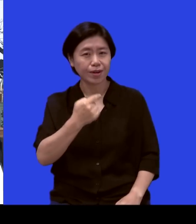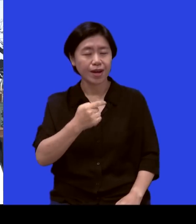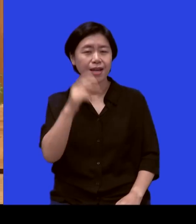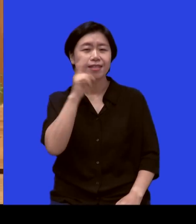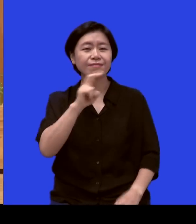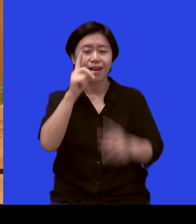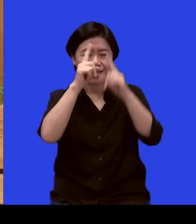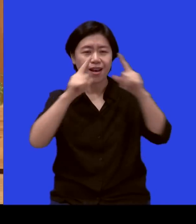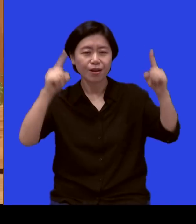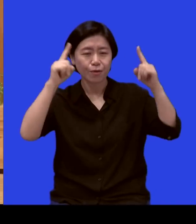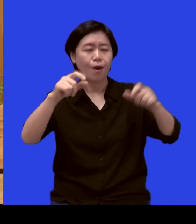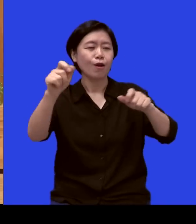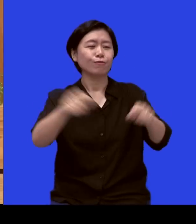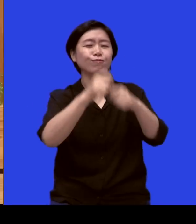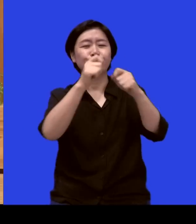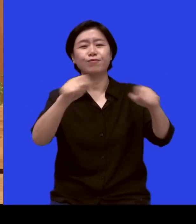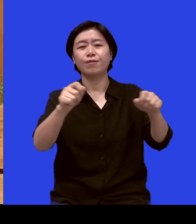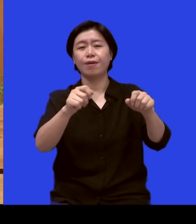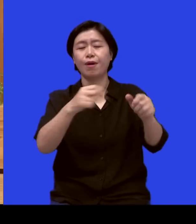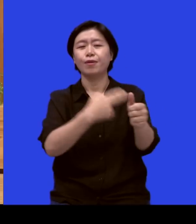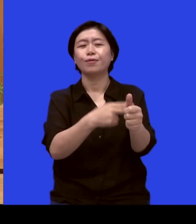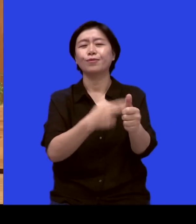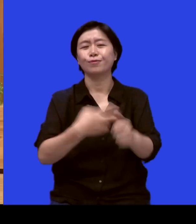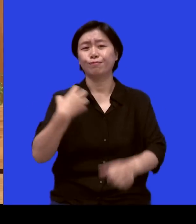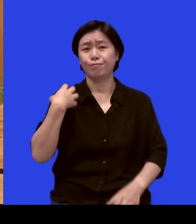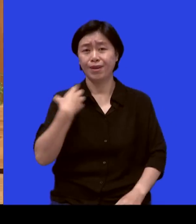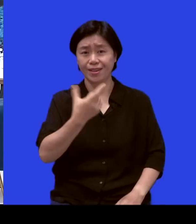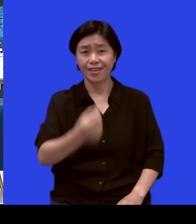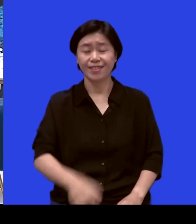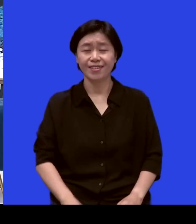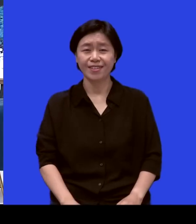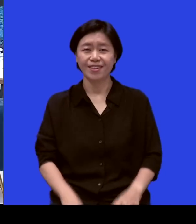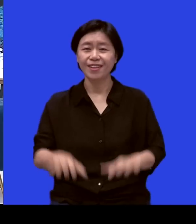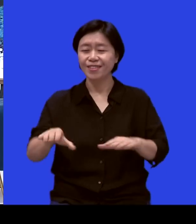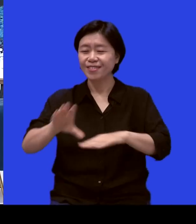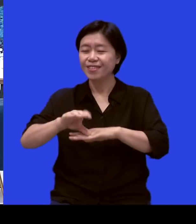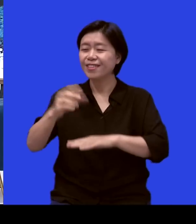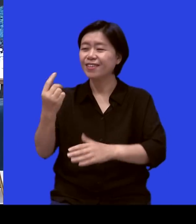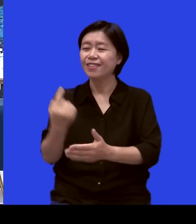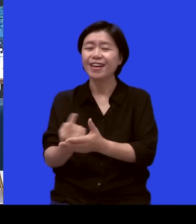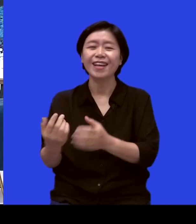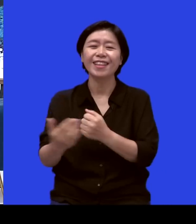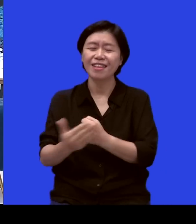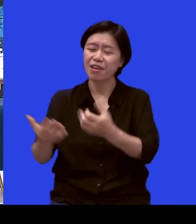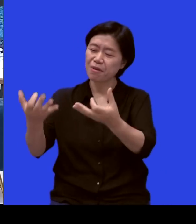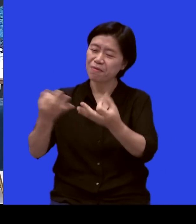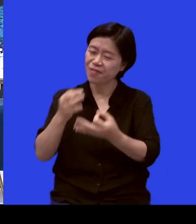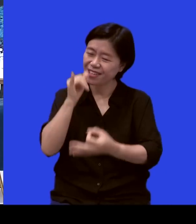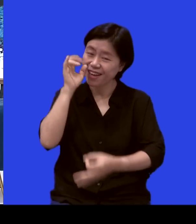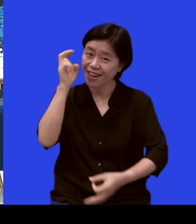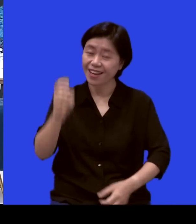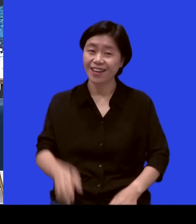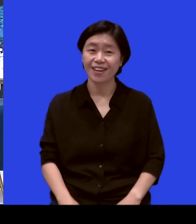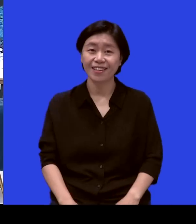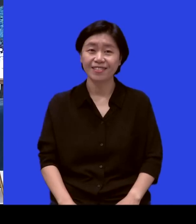그 너무. 지휘를 하실 것 같은 그런 네. 느낌이신데. 오늘 CBS 보니까는 그렇게 보이는가 봐요.